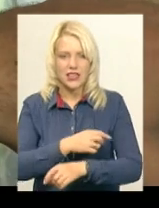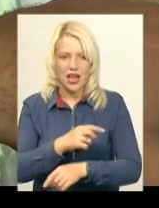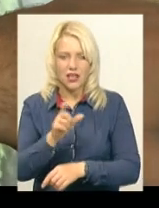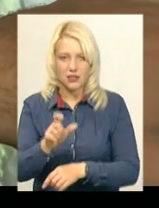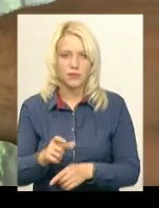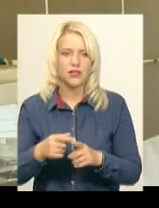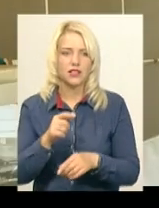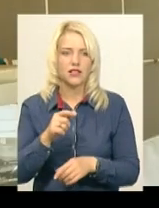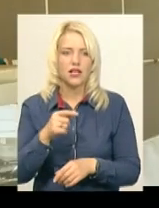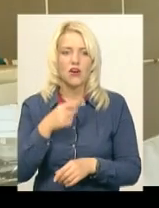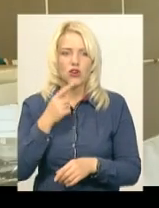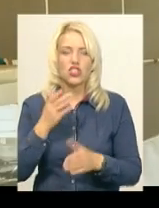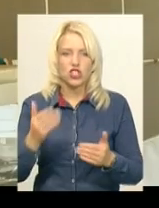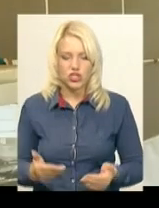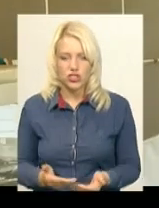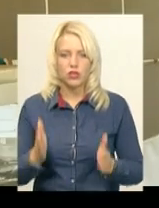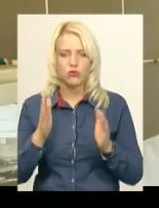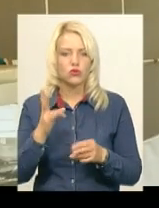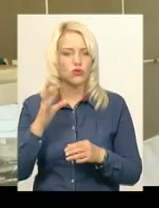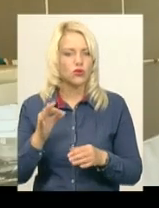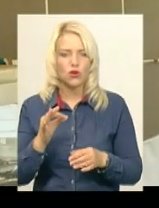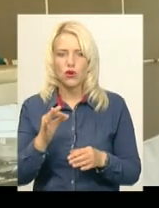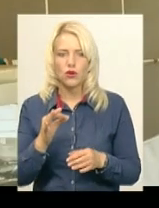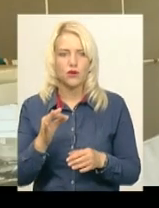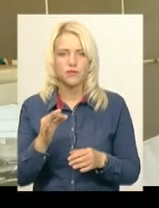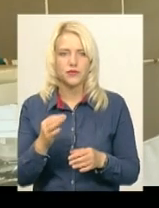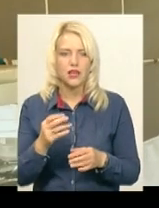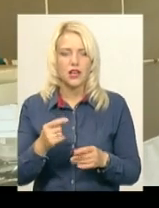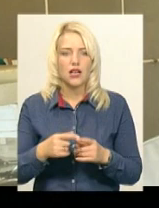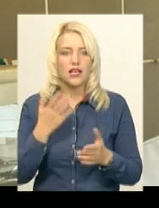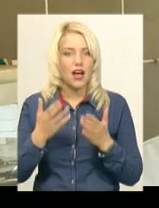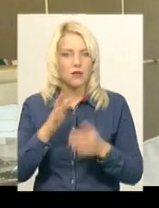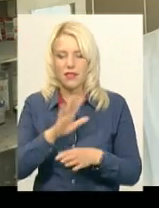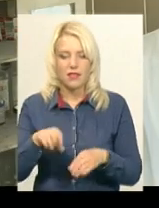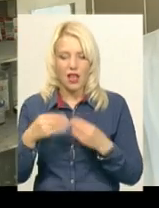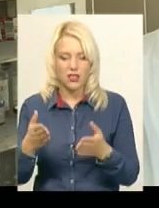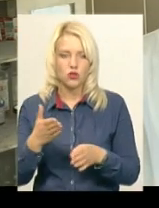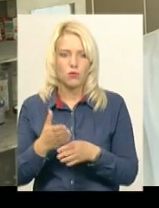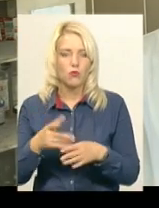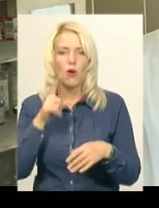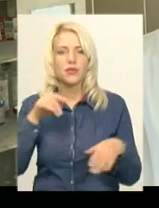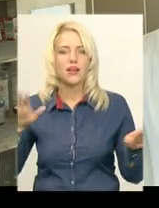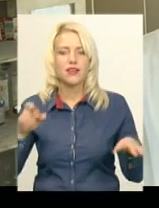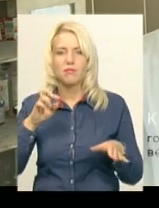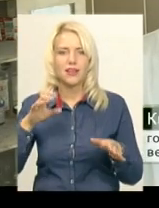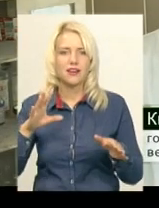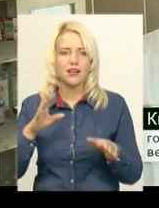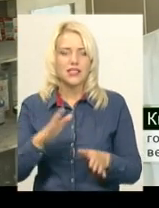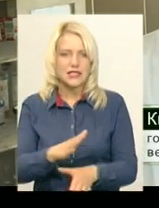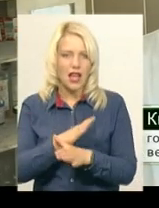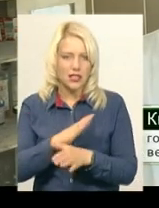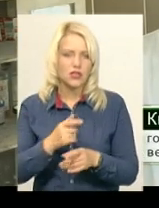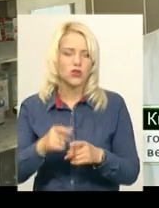літати не зможуть. Якби не надали допомогу терміново тоді, птахи би загинули. Стан птиці був дуже важкий.